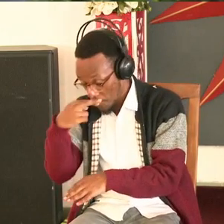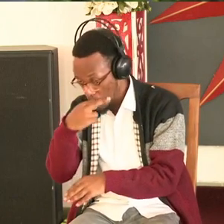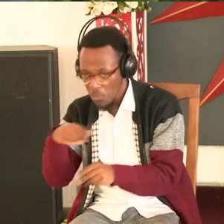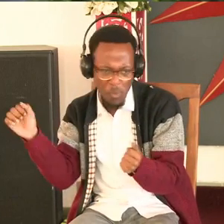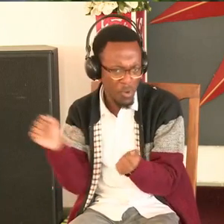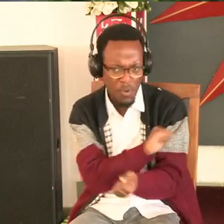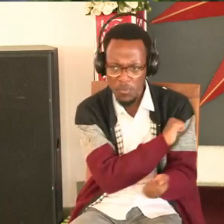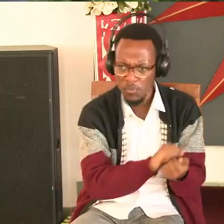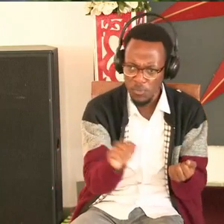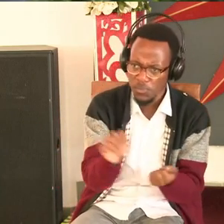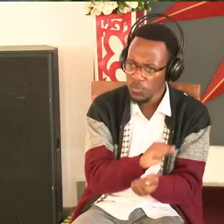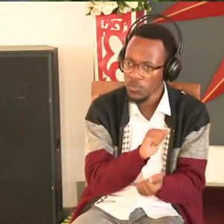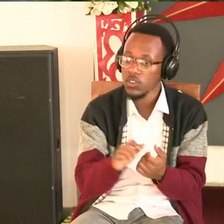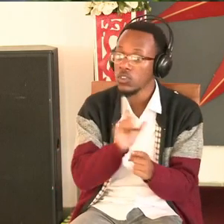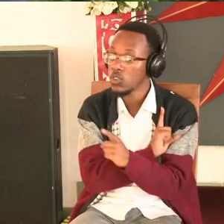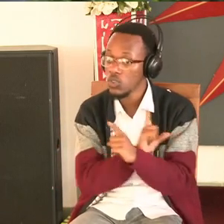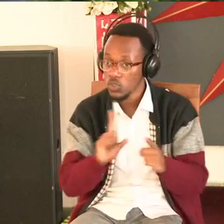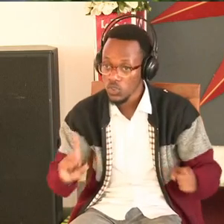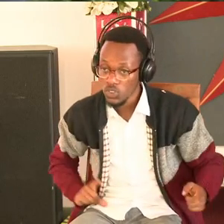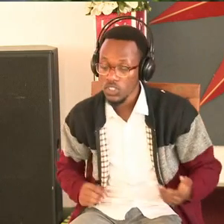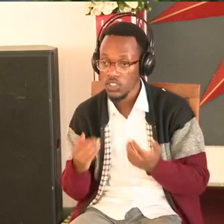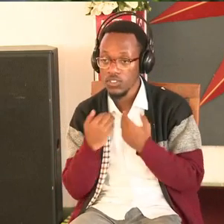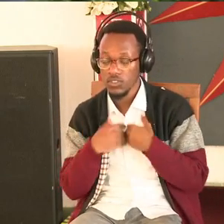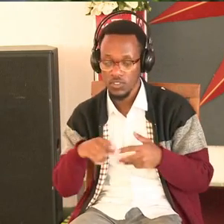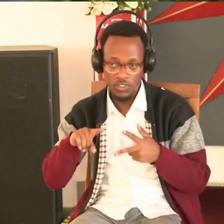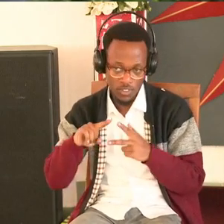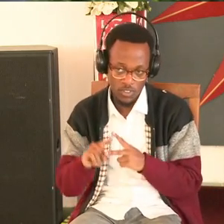umwami yatangiranye